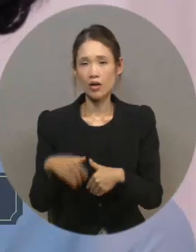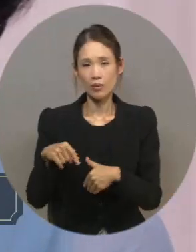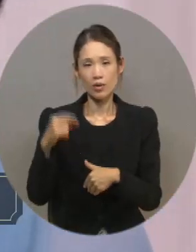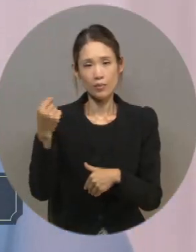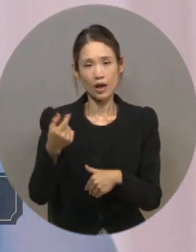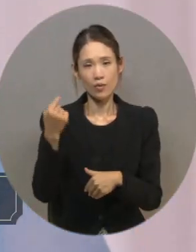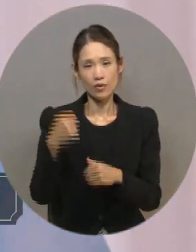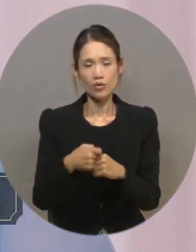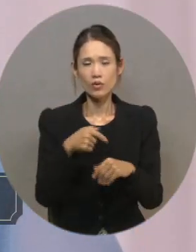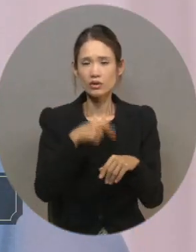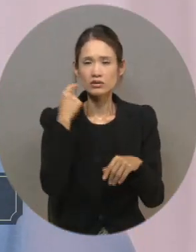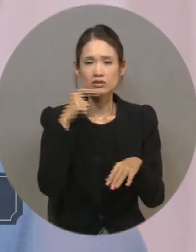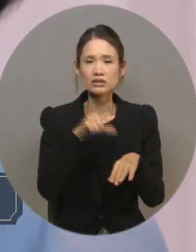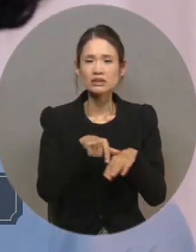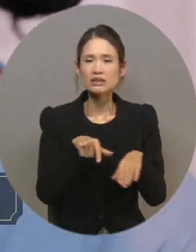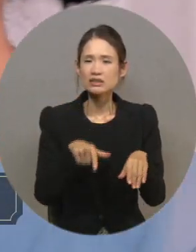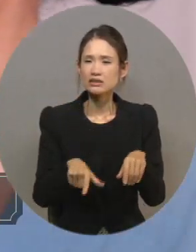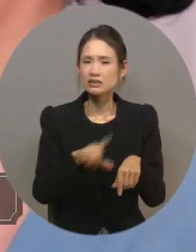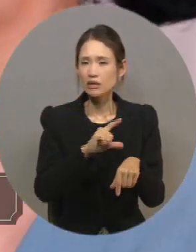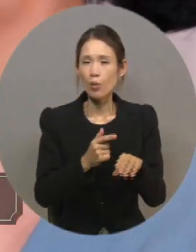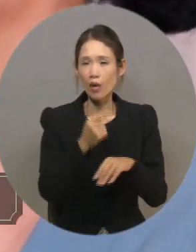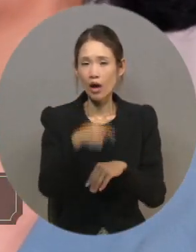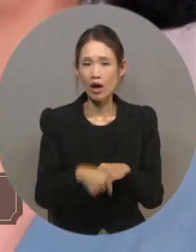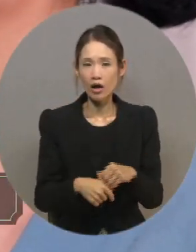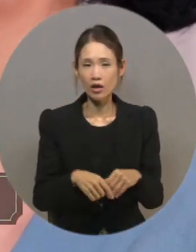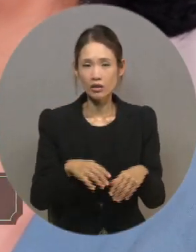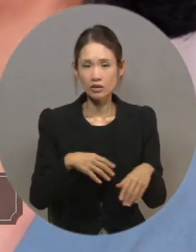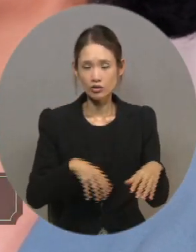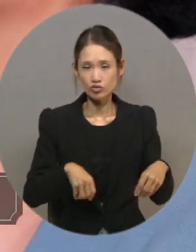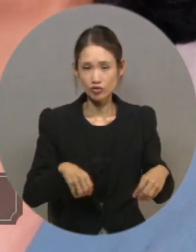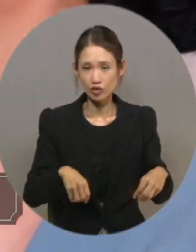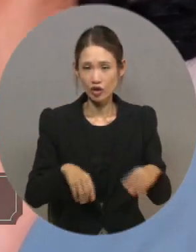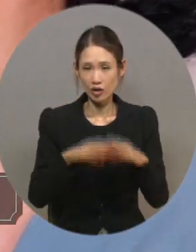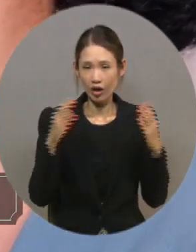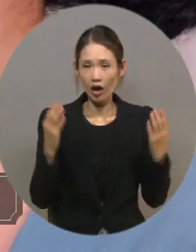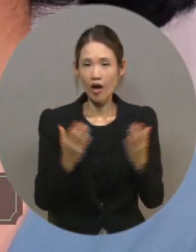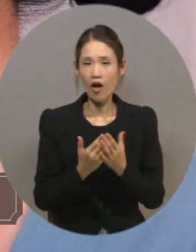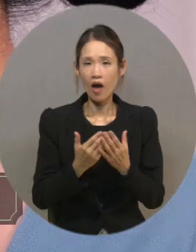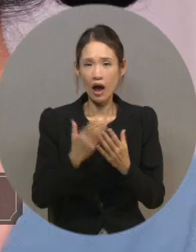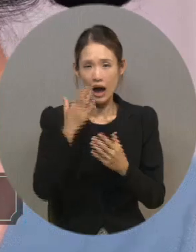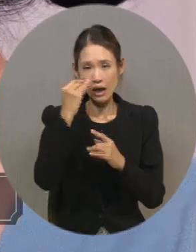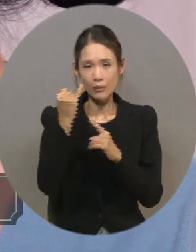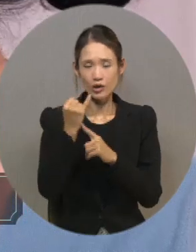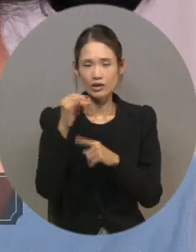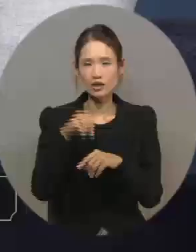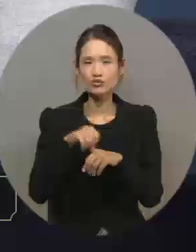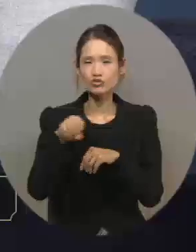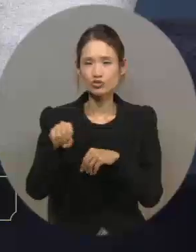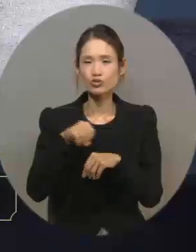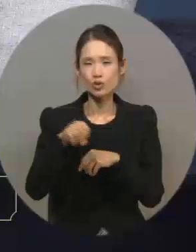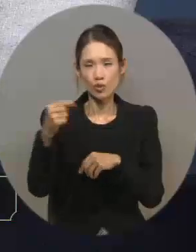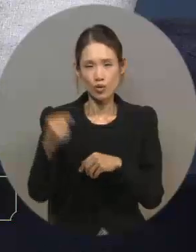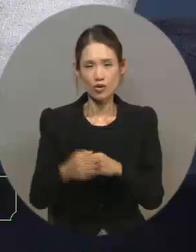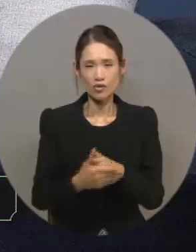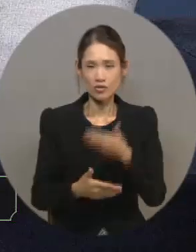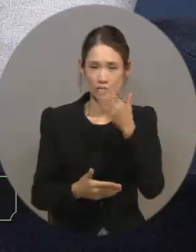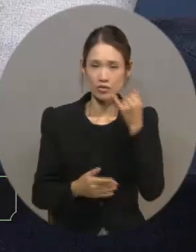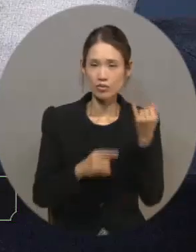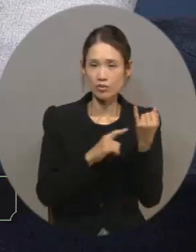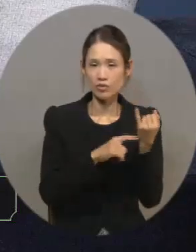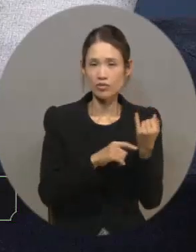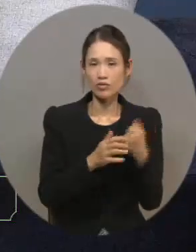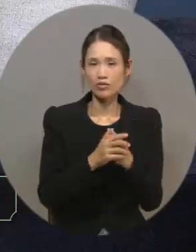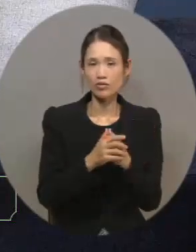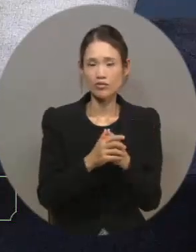그래서 왜 이렇게 늦게 나오지? 들어가 보면 자기 주머니에 있는 모든 걸 그 할머니한테 주고 나오는 거예요. 그러니까 할머니도 눈치를